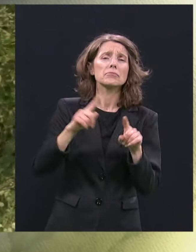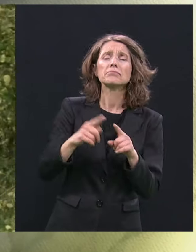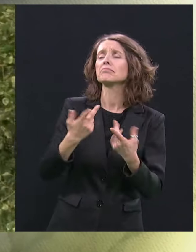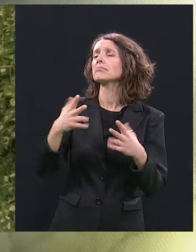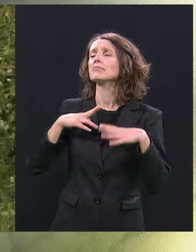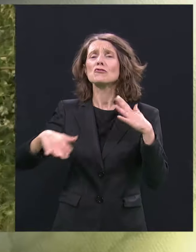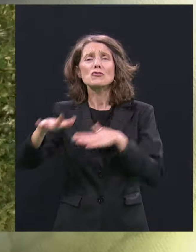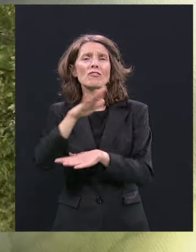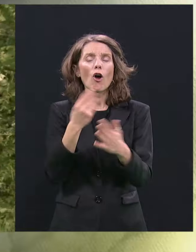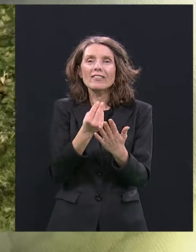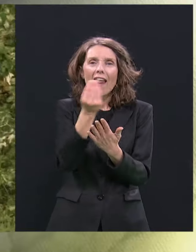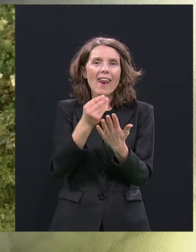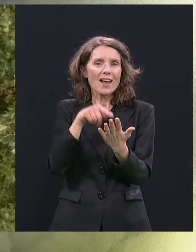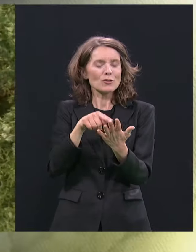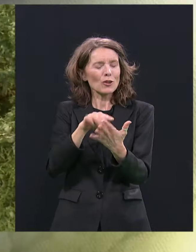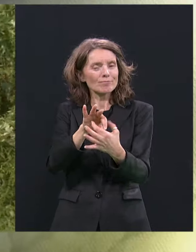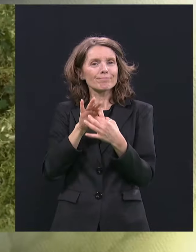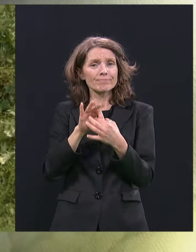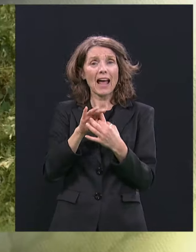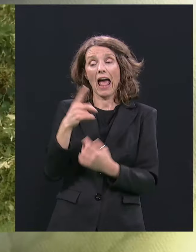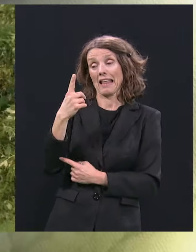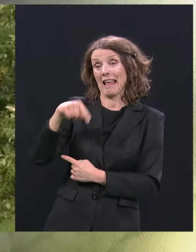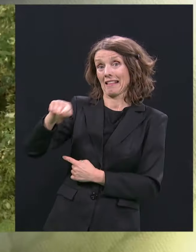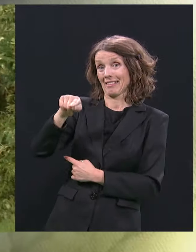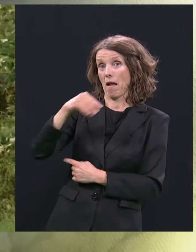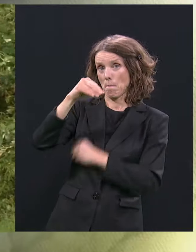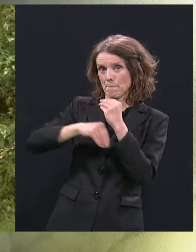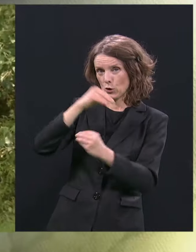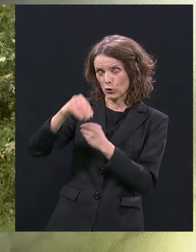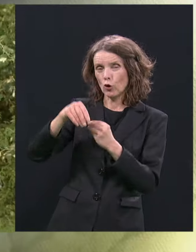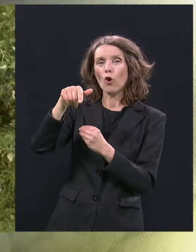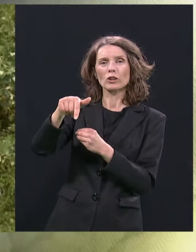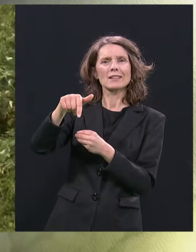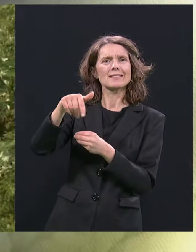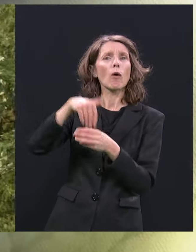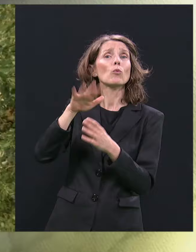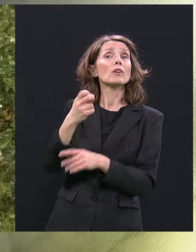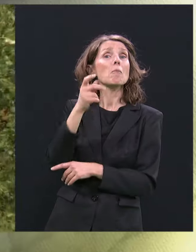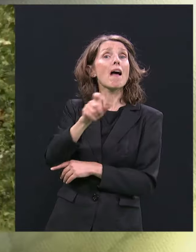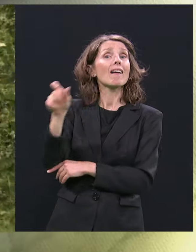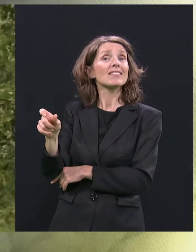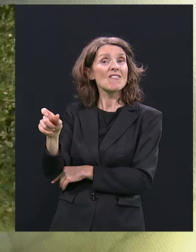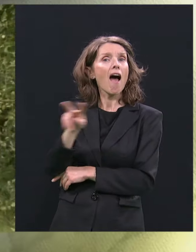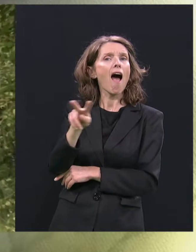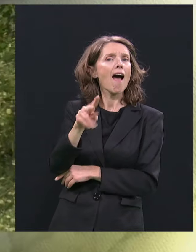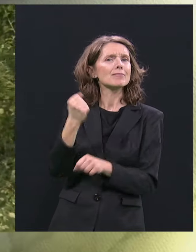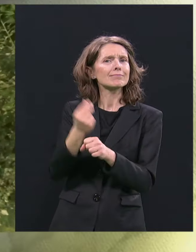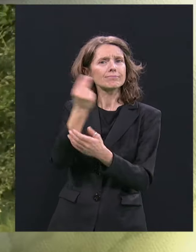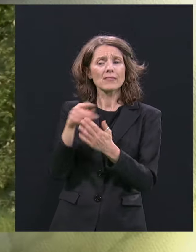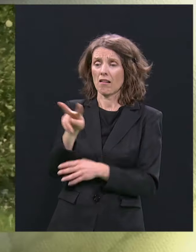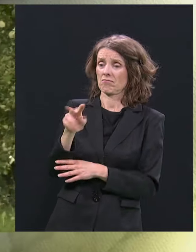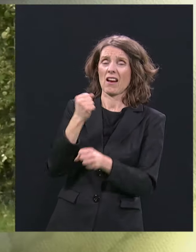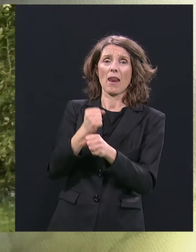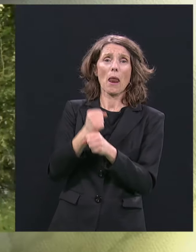našla se na drvetu. Rad u četiri ruke, moglo bi se reći. Dva slikara jedne porodice, autori su više od